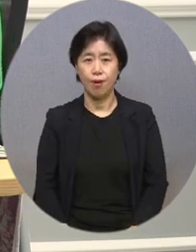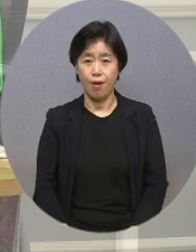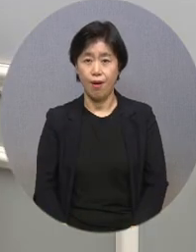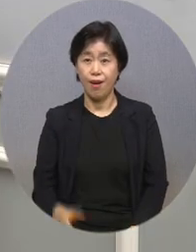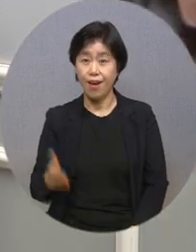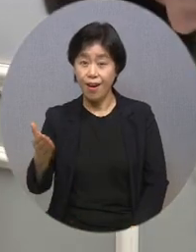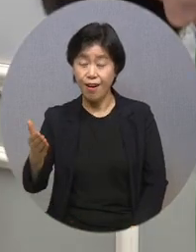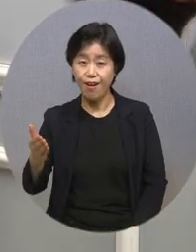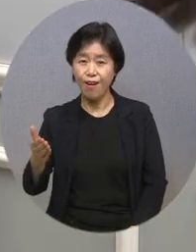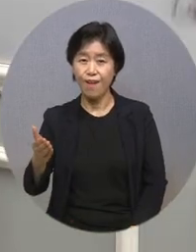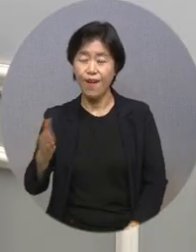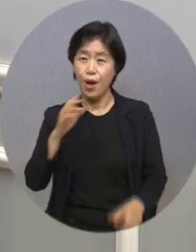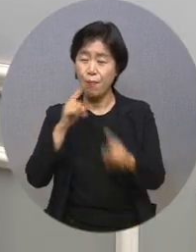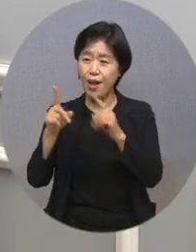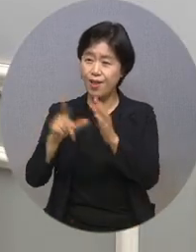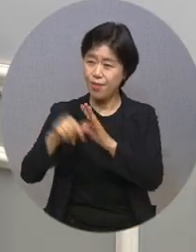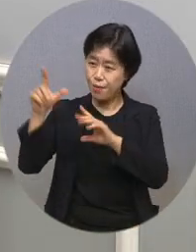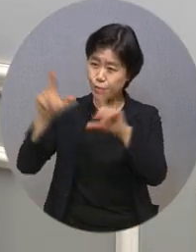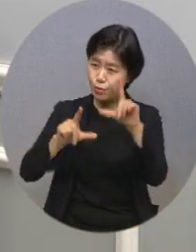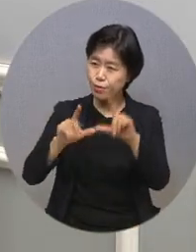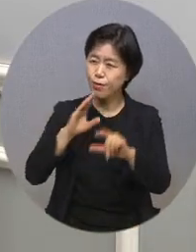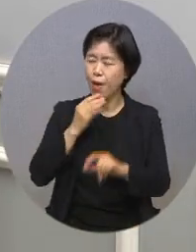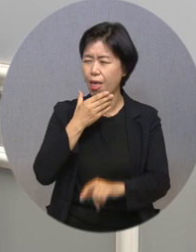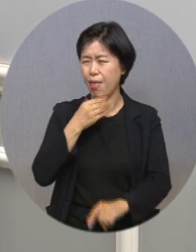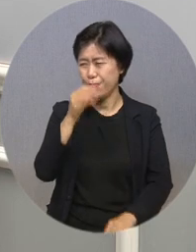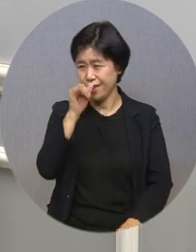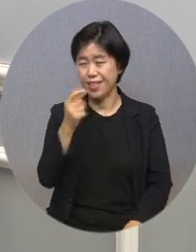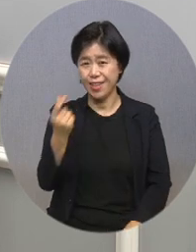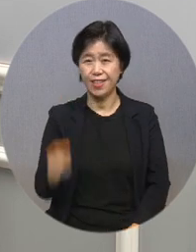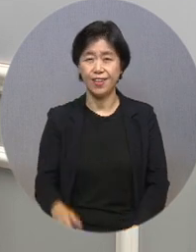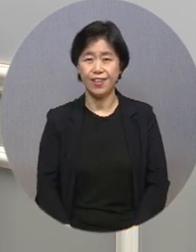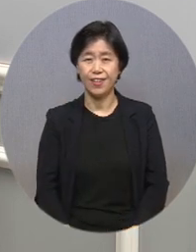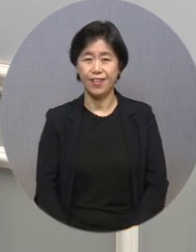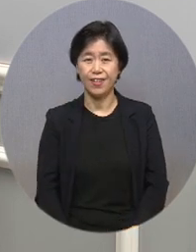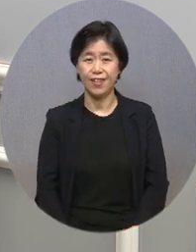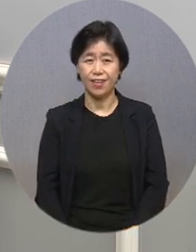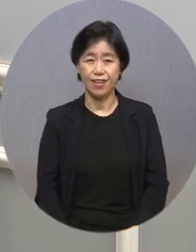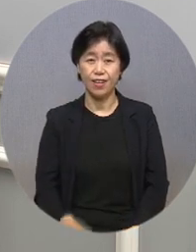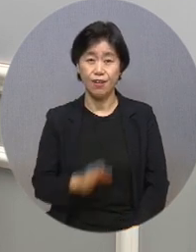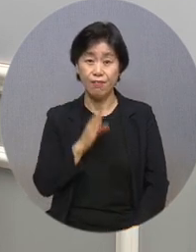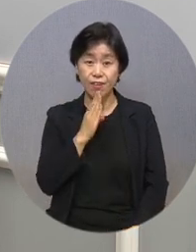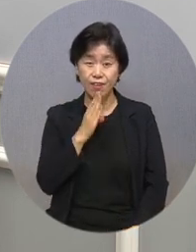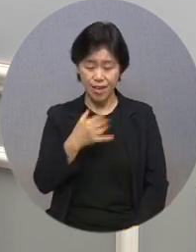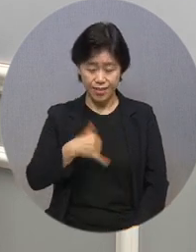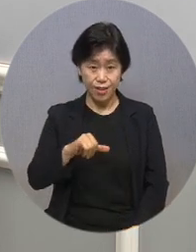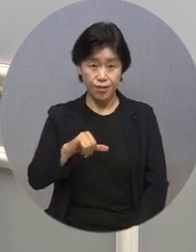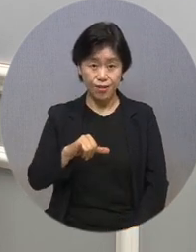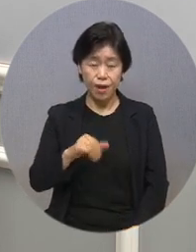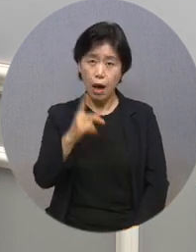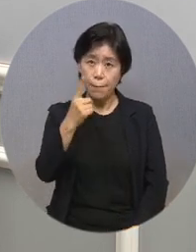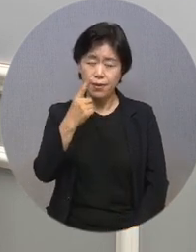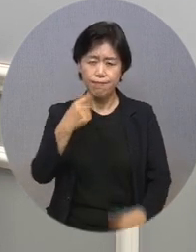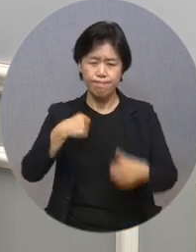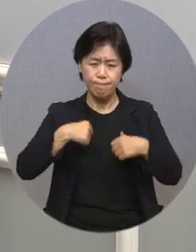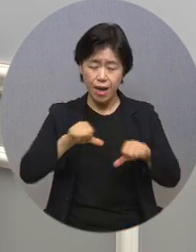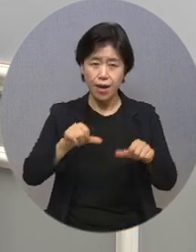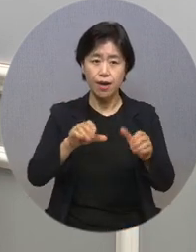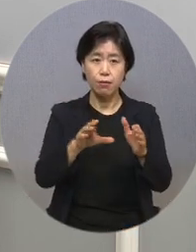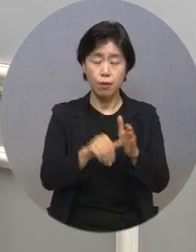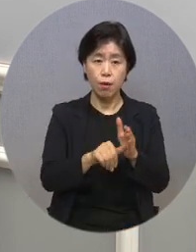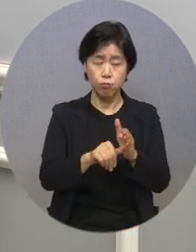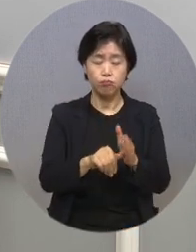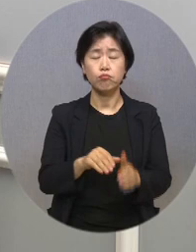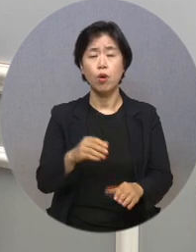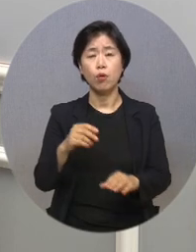뭔지 알겠어요. 정말 어린이들이 그 아이들이 한번 실패했다고 꿈을 포기하고 네. 좌절하는 게 아니라 또 네. 다른 거 하면